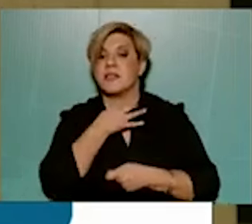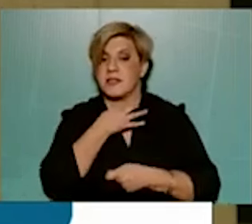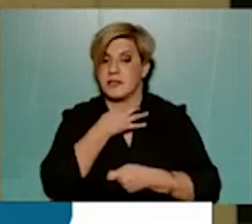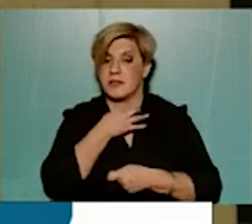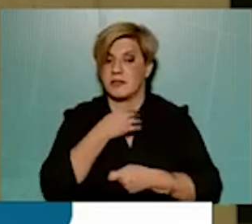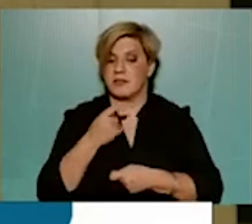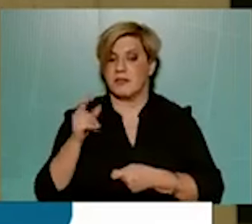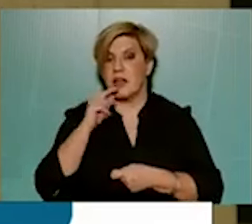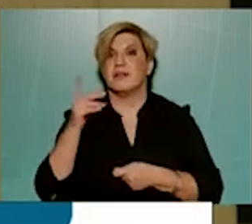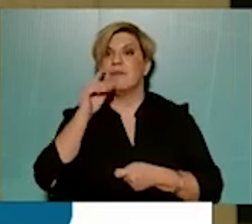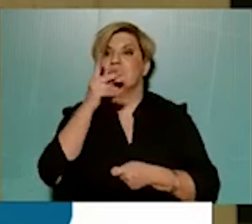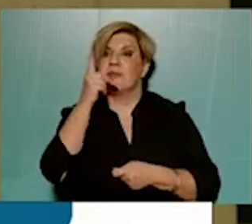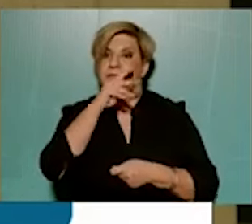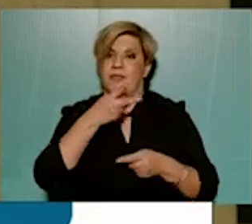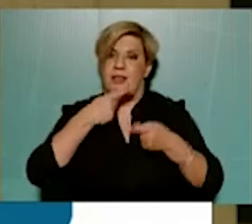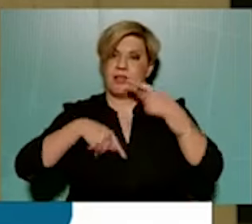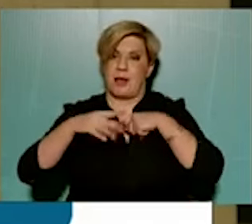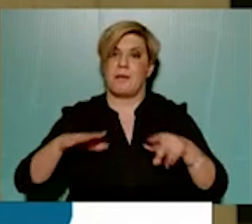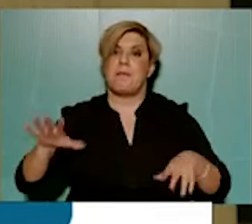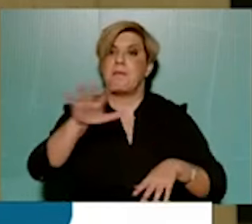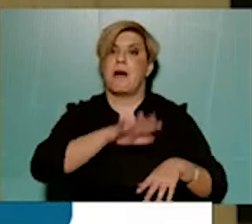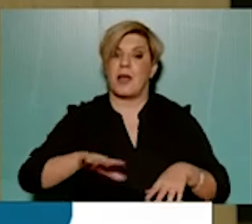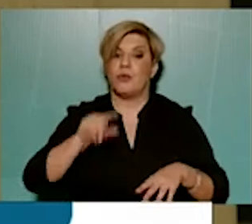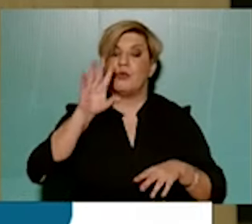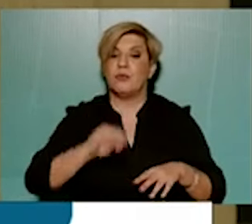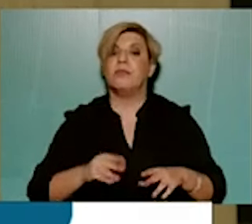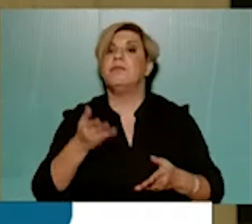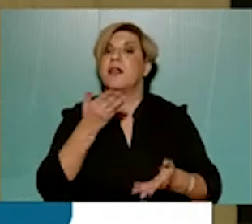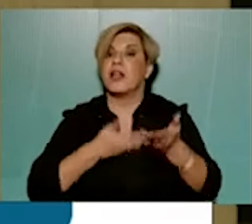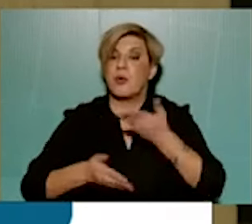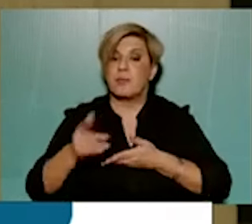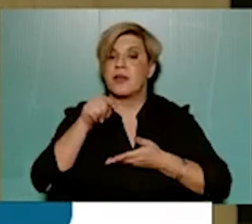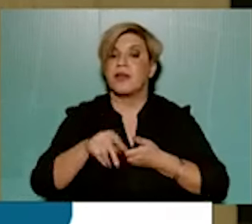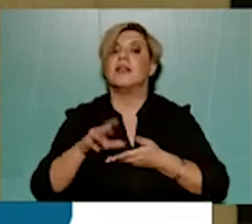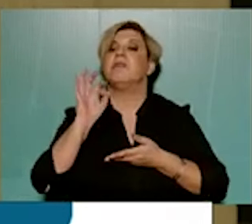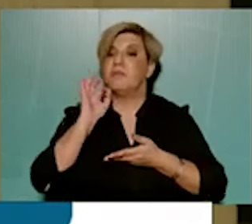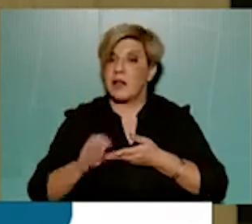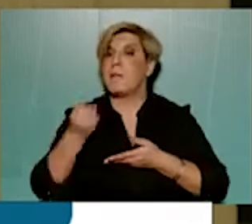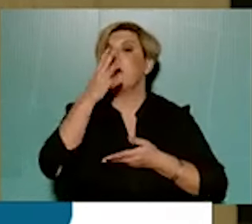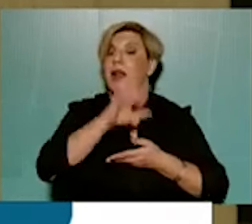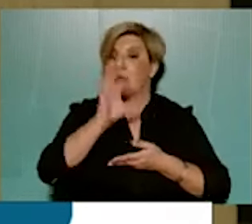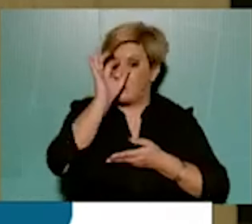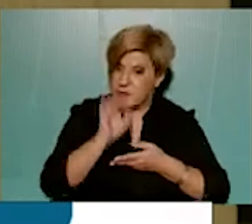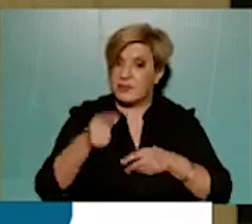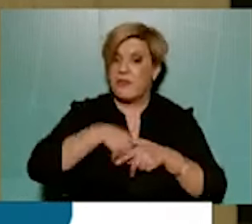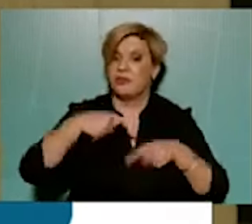με το μανδύα του Μητροπολιτικού Πάρκου. Να μετατραπεί ο χώρος ΔΕΔ πραγματικά σε Μητροπολιτικό Πάρκο